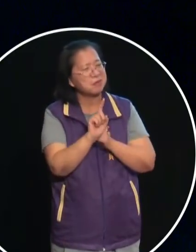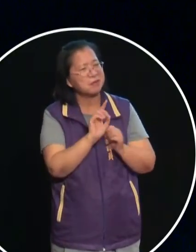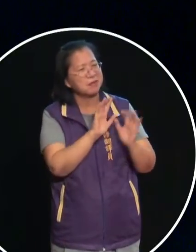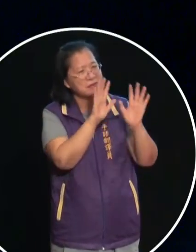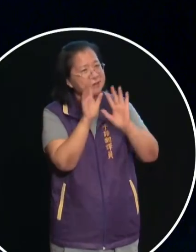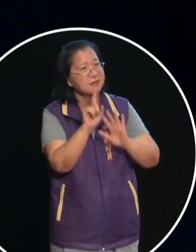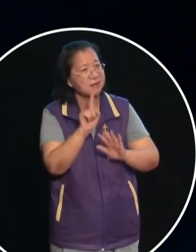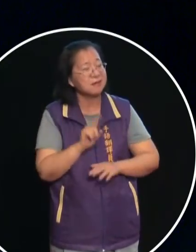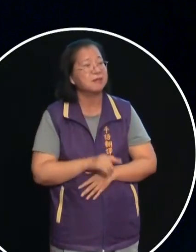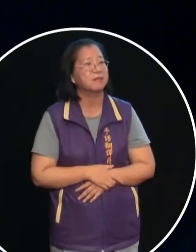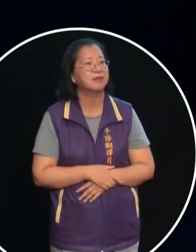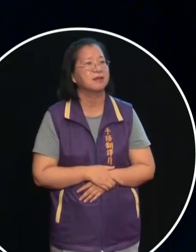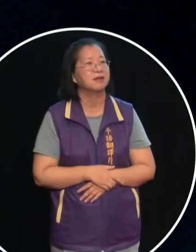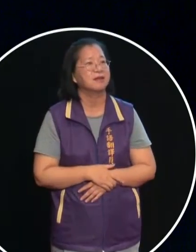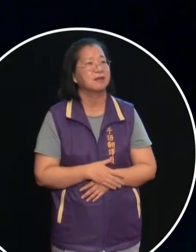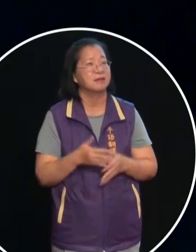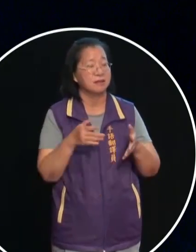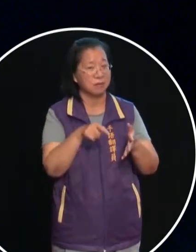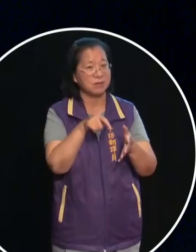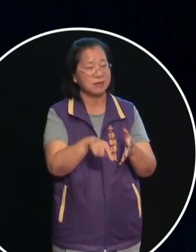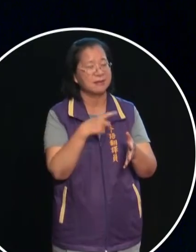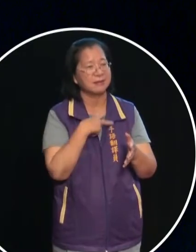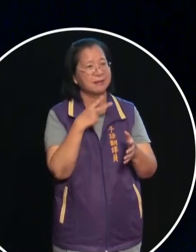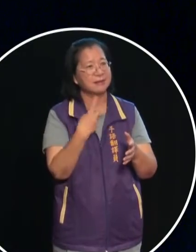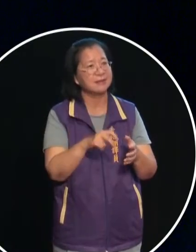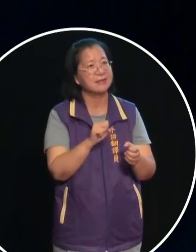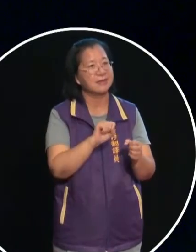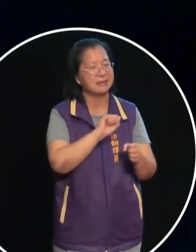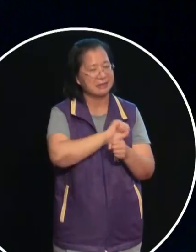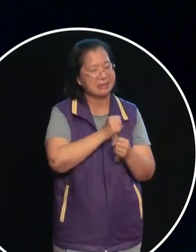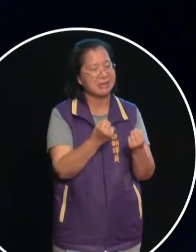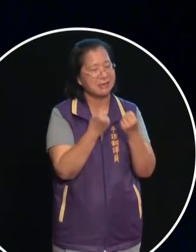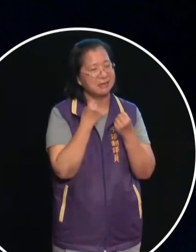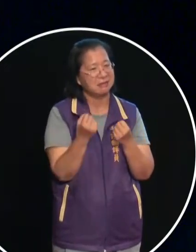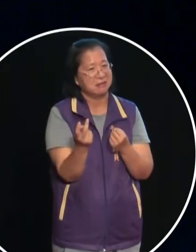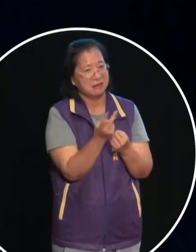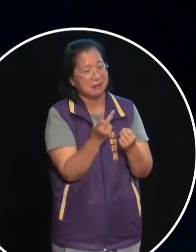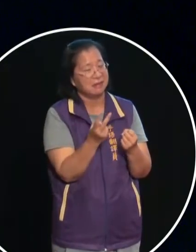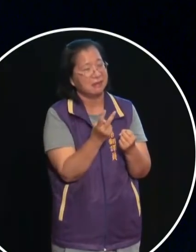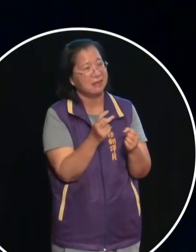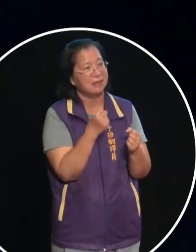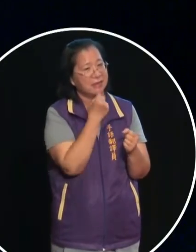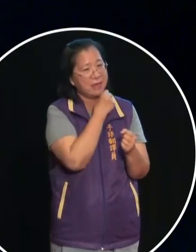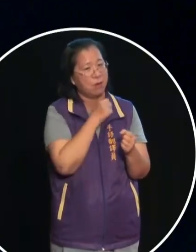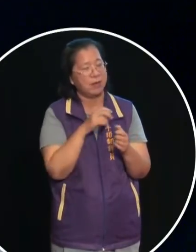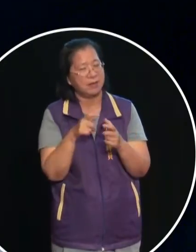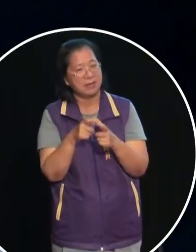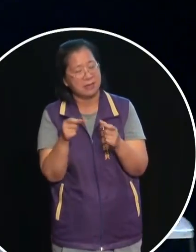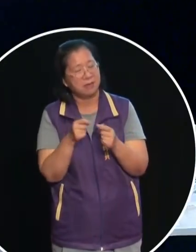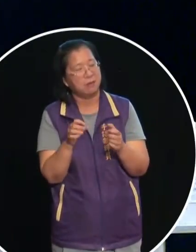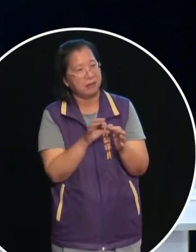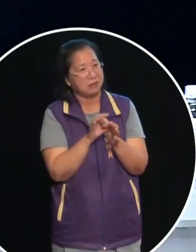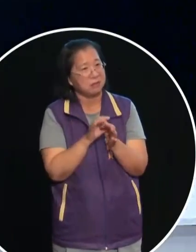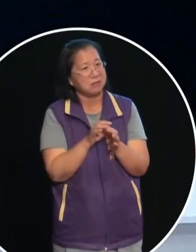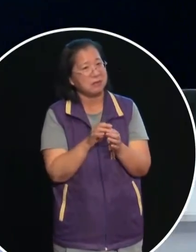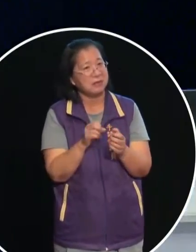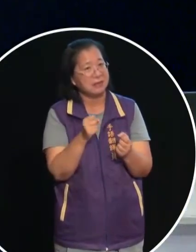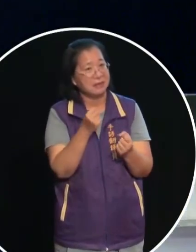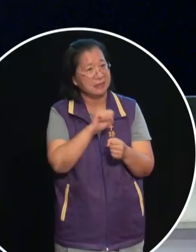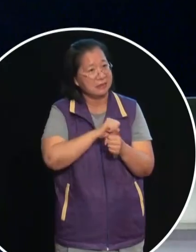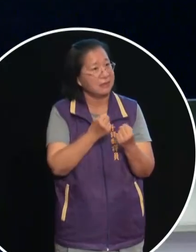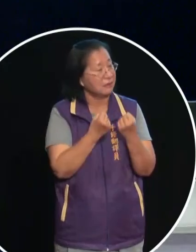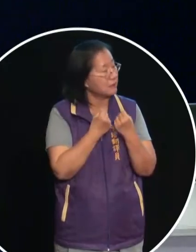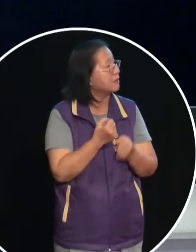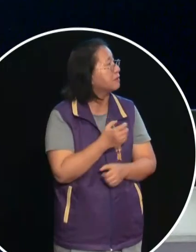们值得从这个方面去加强这个两国的关系？以上，谢谢。 谢谢谢谢，这也是蛮专业的提